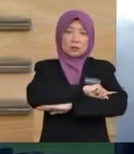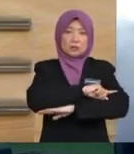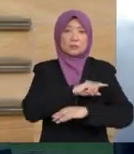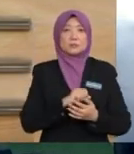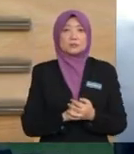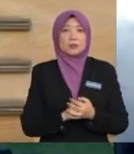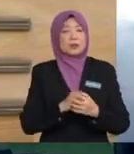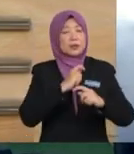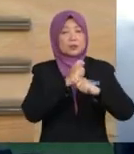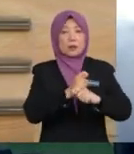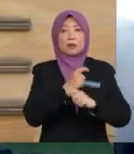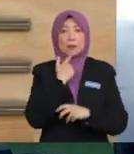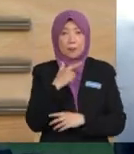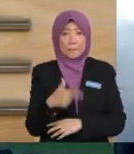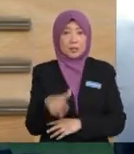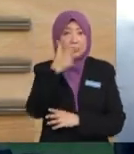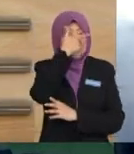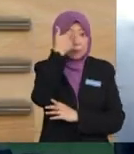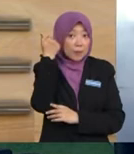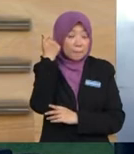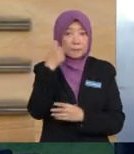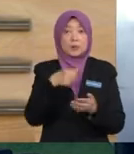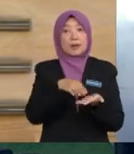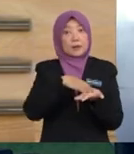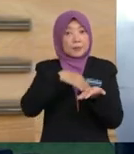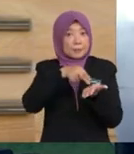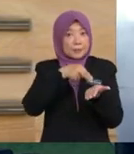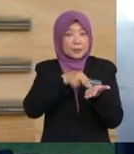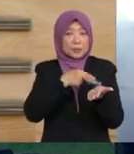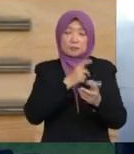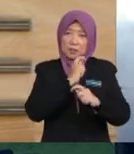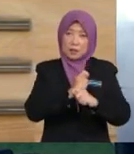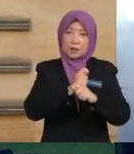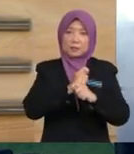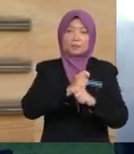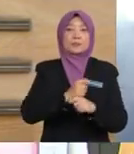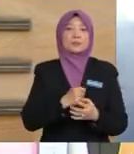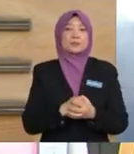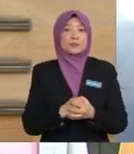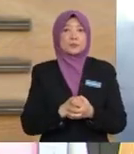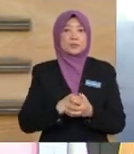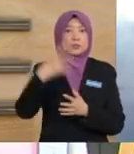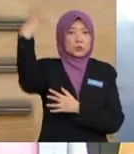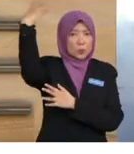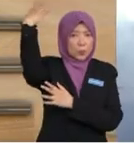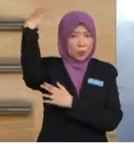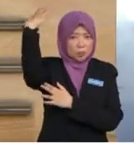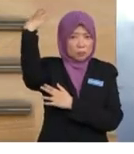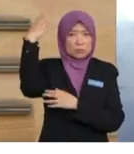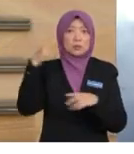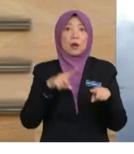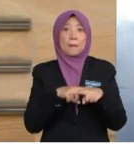lebih tahan lama sebab krim mentega ini tengoklah dalam keadaan cuaca kita di luar ni sedikit panas